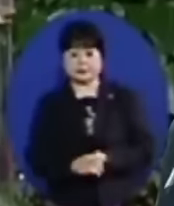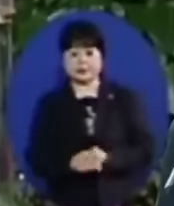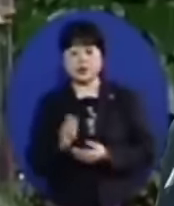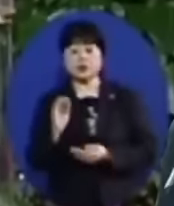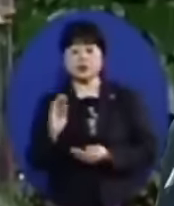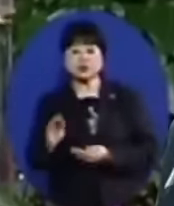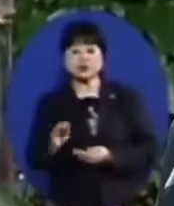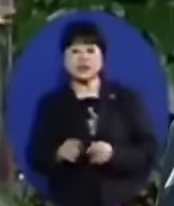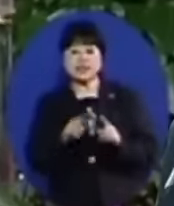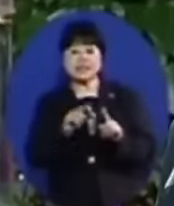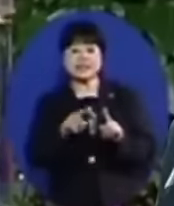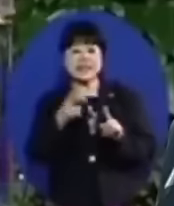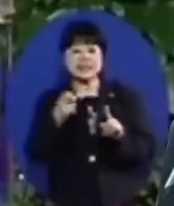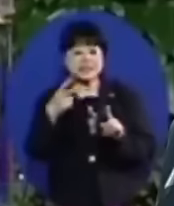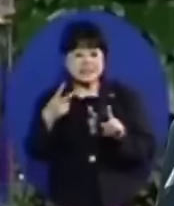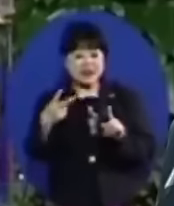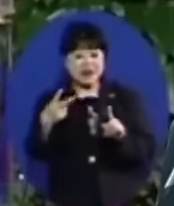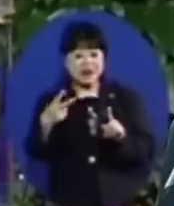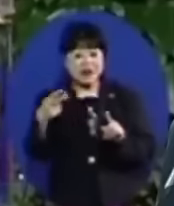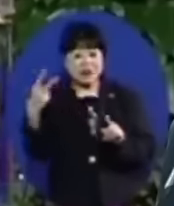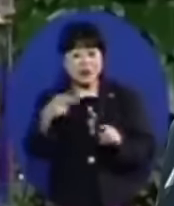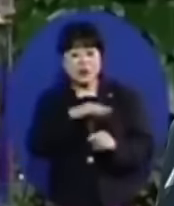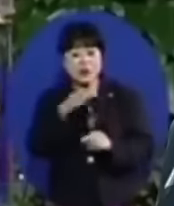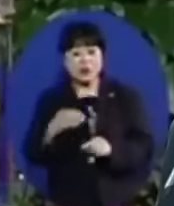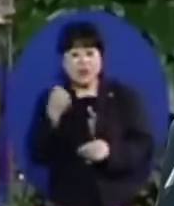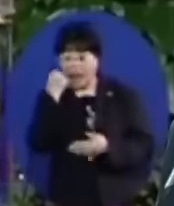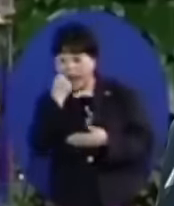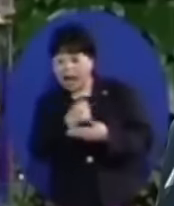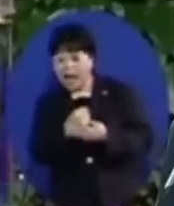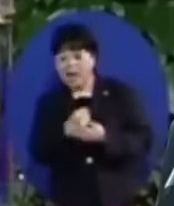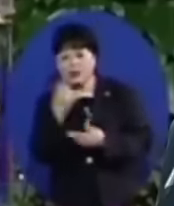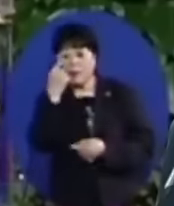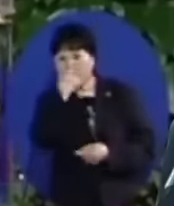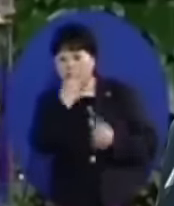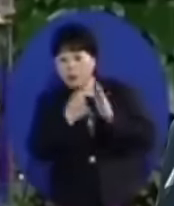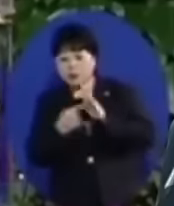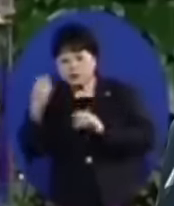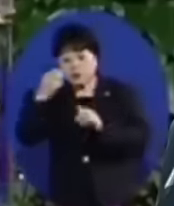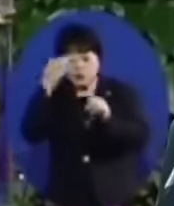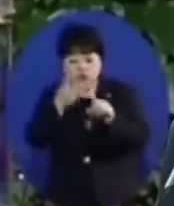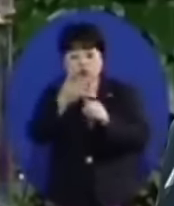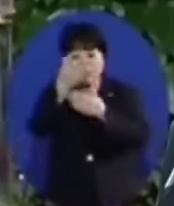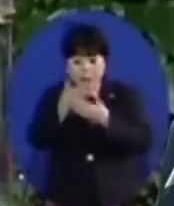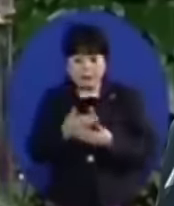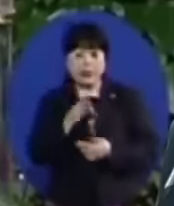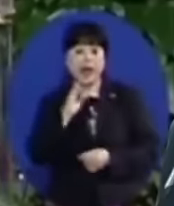고린도후서 1장 22절에 그가 또한 우리에게 인치시고 보증으로 우리 마음에 성령을 주시느니라.